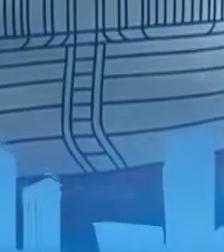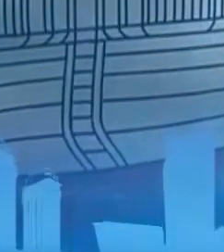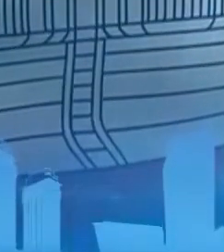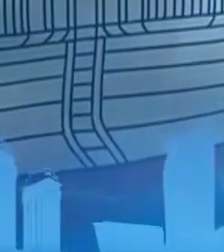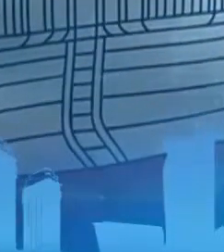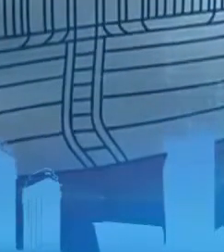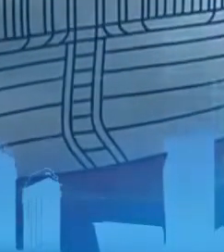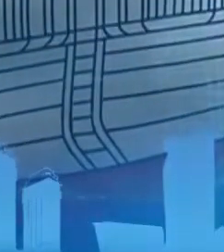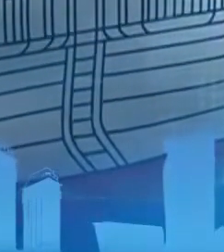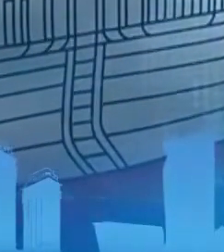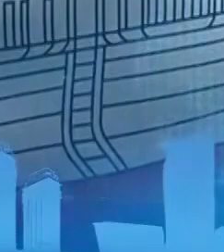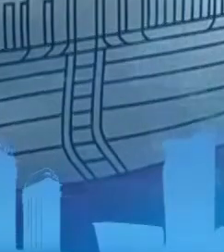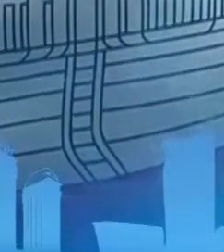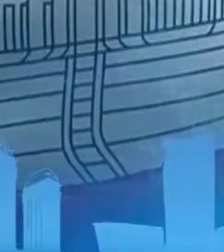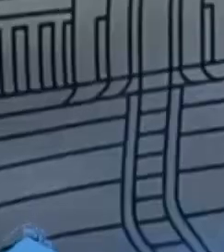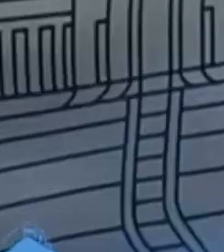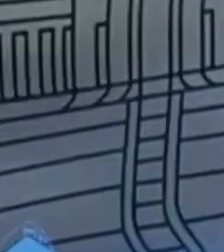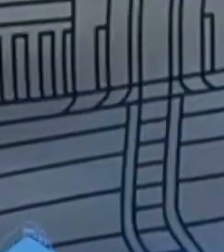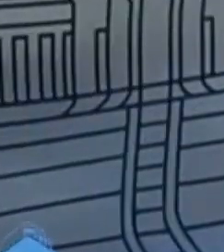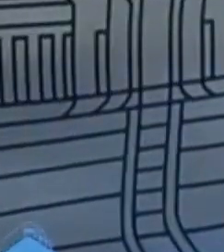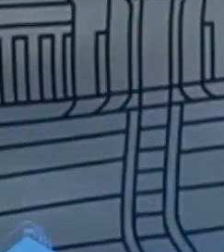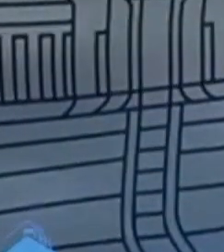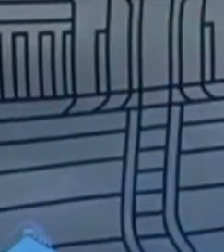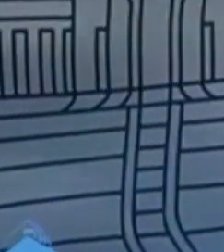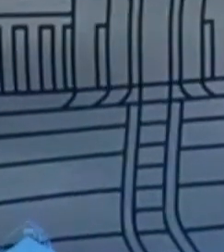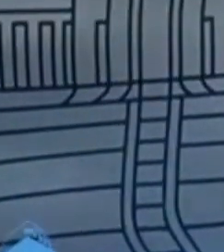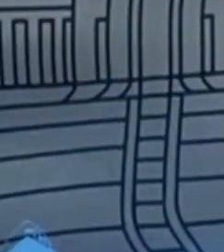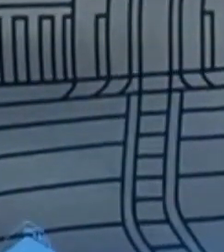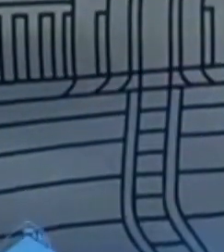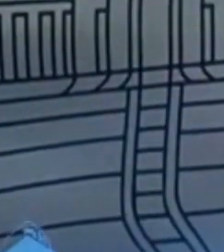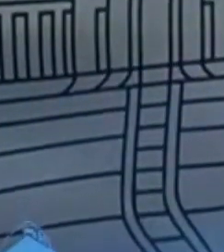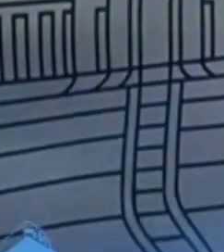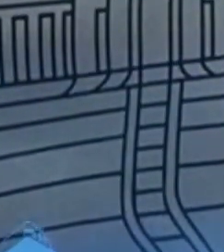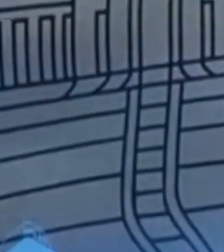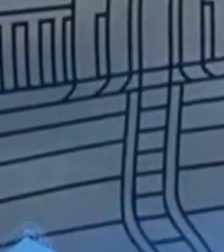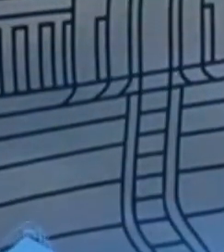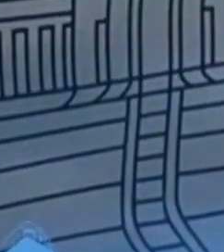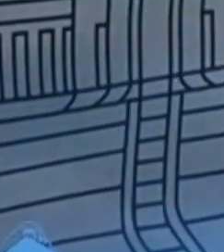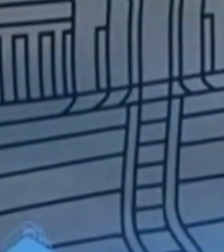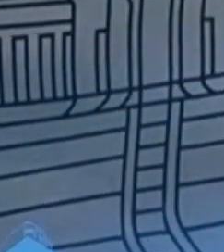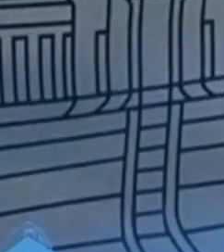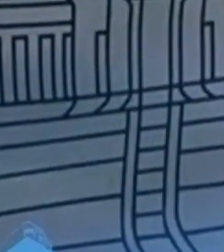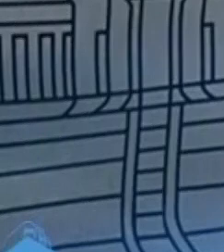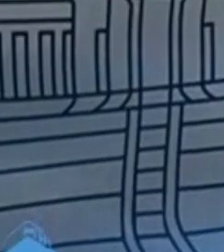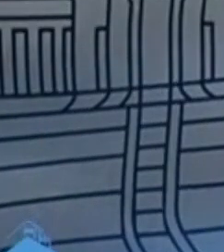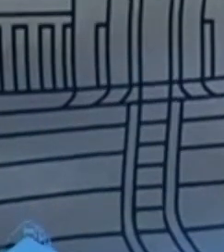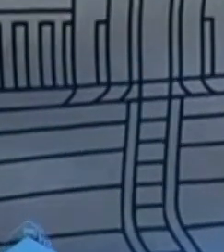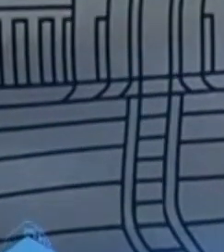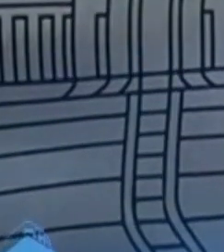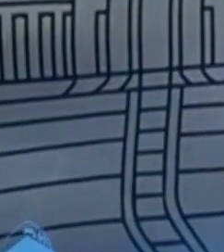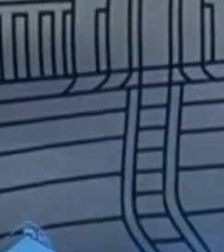ព័ត៌មានជាបន្តសម្ដេចជីវវងគង់សំអល់អញ្ជើញបើកកិច្ចប្រជុំស្ដីពីការកសាងសមិទ្ធផល